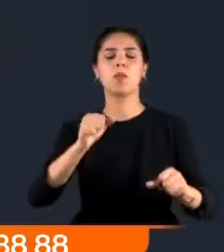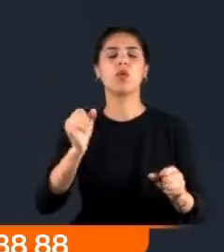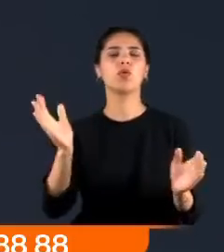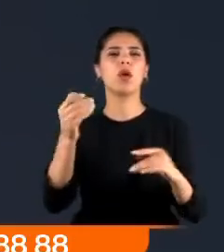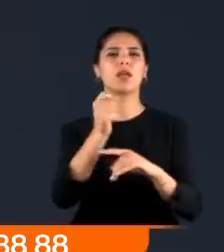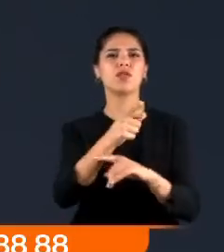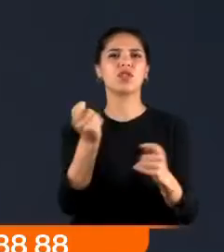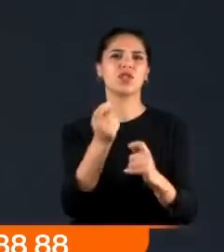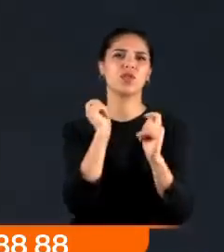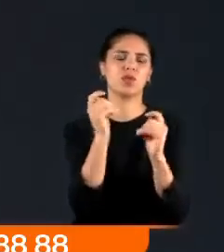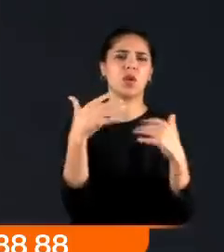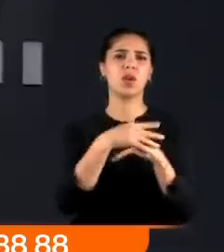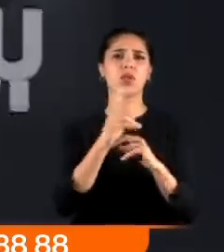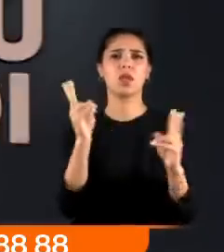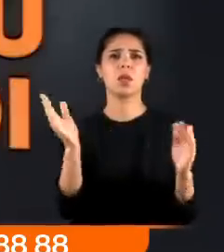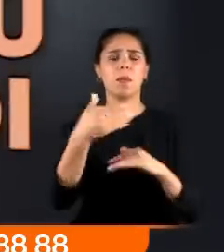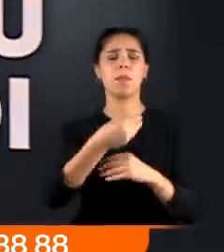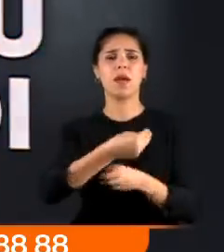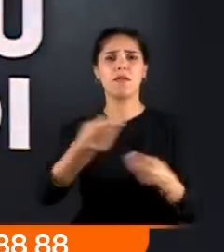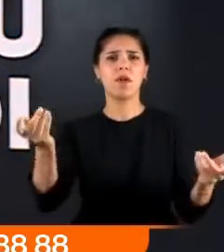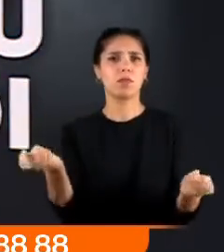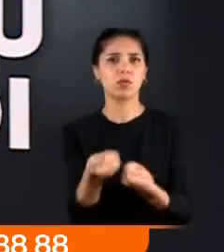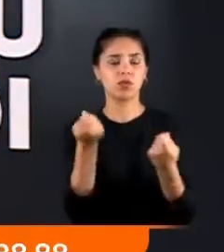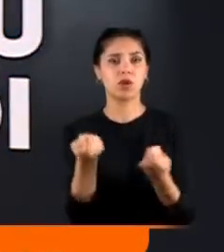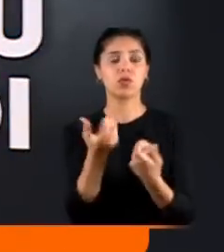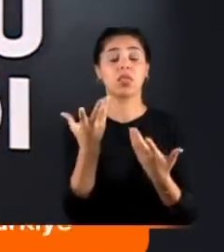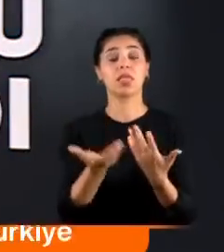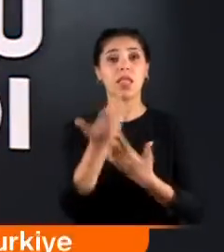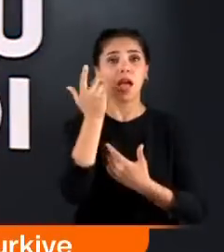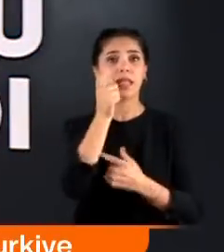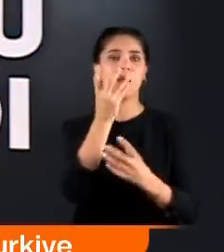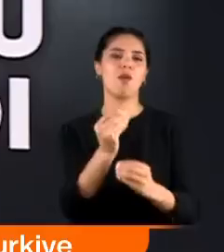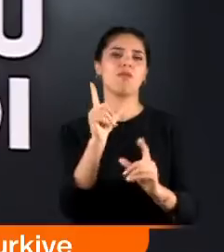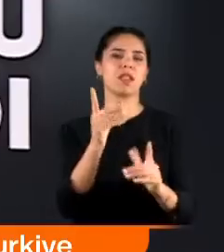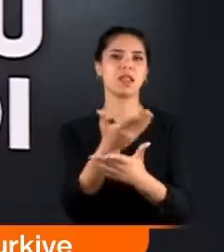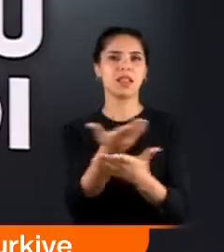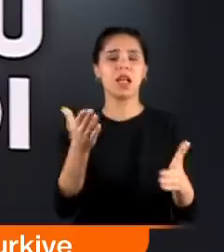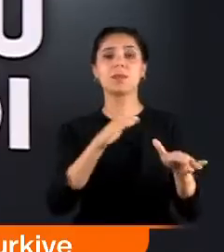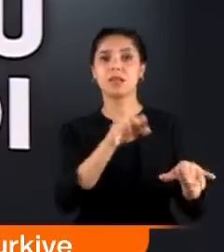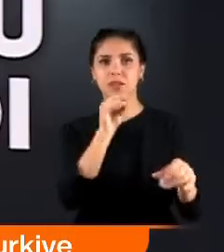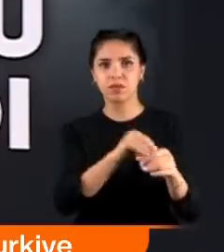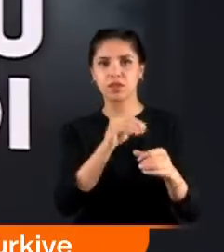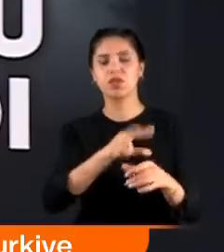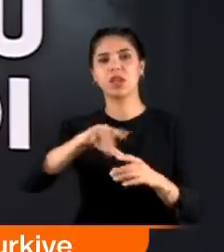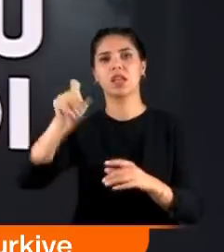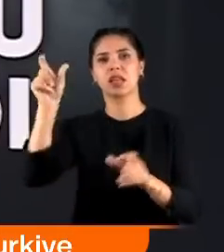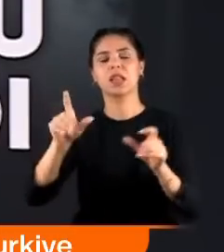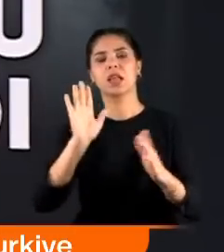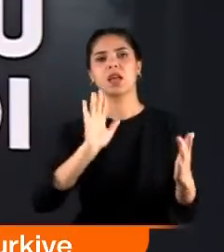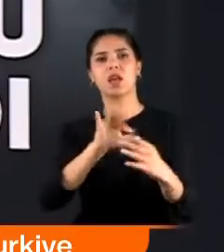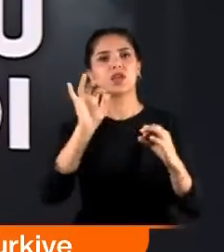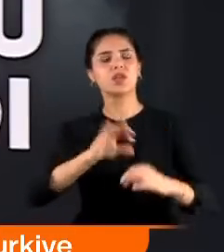Kuryelerin işi zor. Gece gündüz paket yetiştirmeye çalışıyorlar ve çok daha dikkatli olmak zorundalar hem trafikte hem de hırsızlara